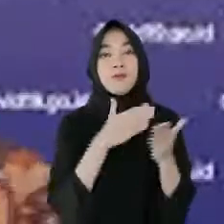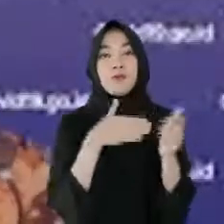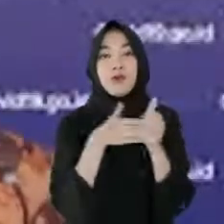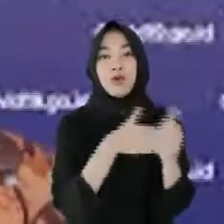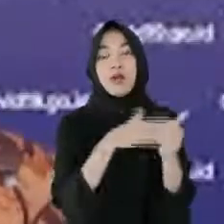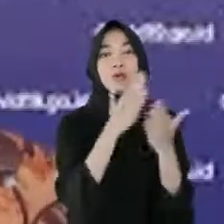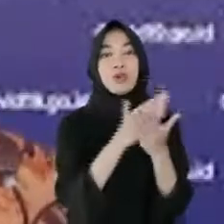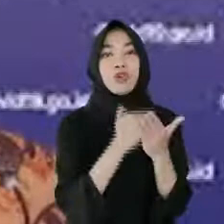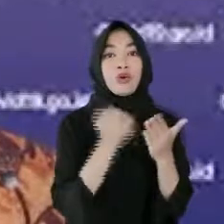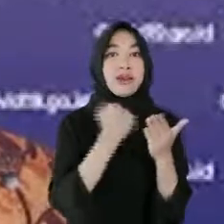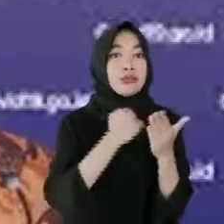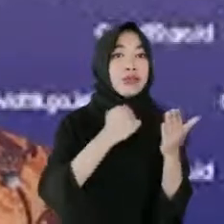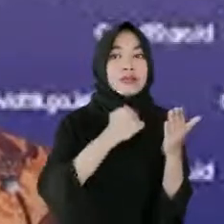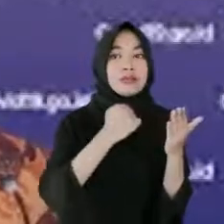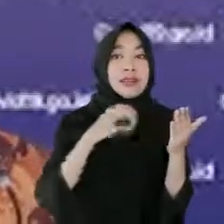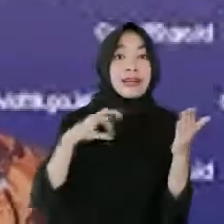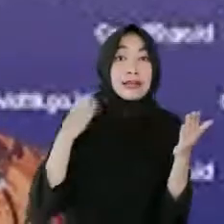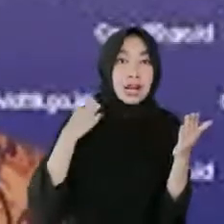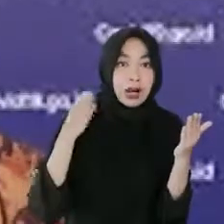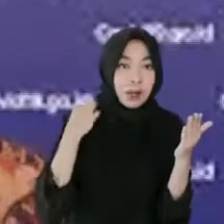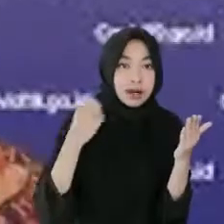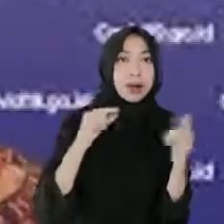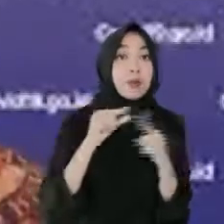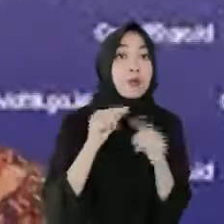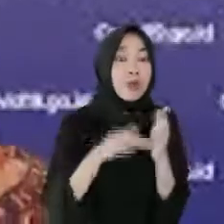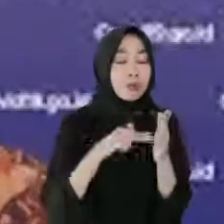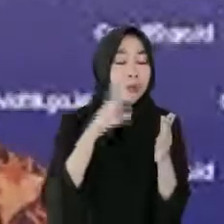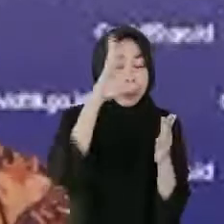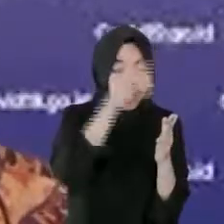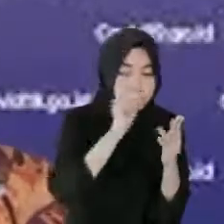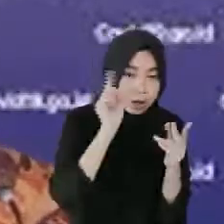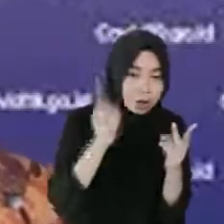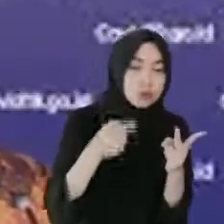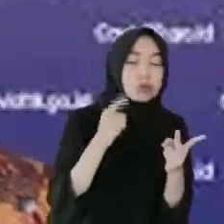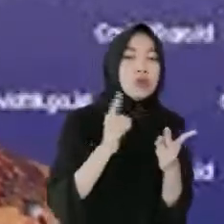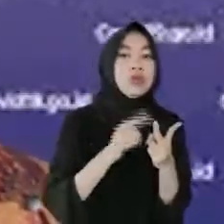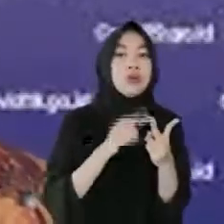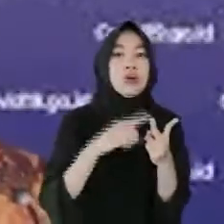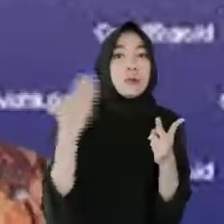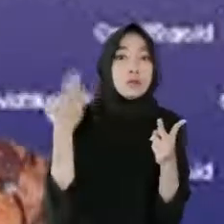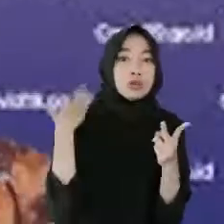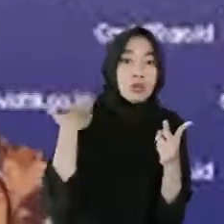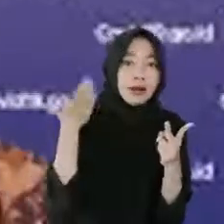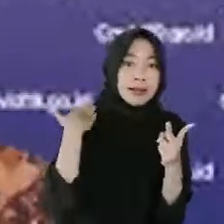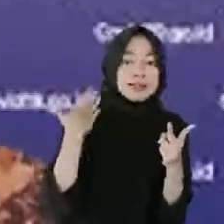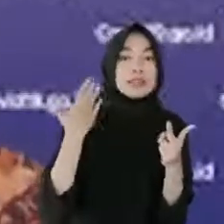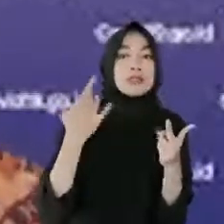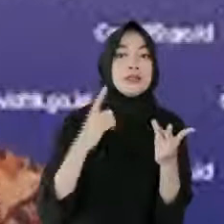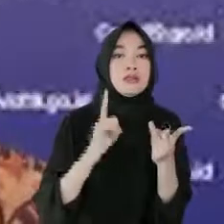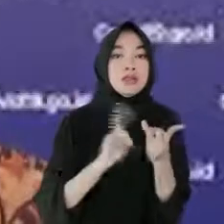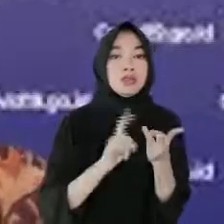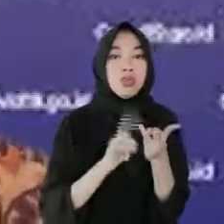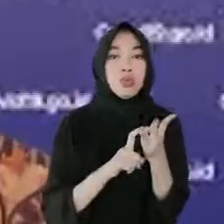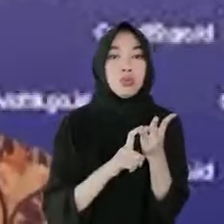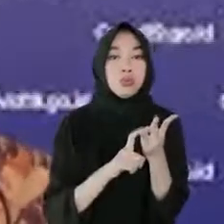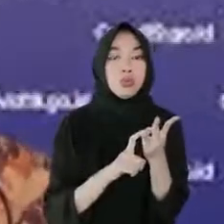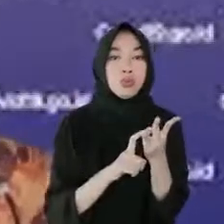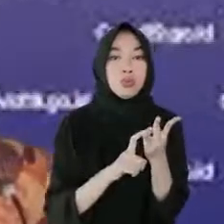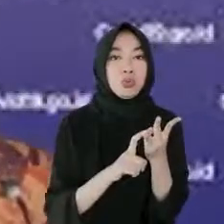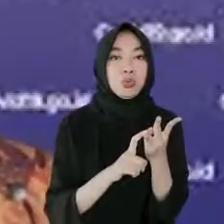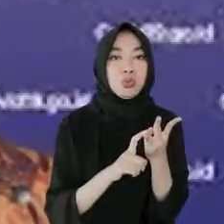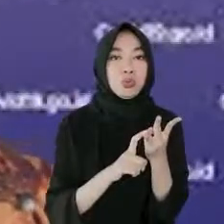dipahami oleh relawan sendiri ya dan kemudian juga aparat dan setempat dan kemudian